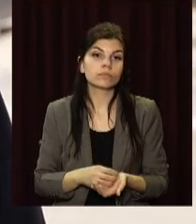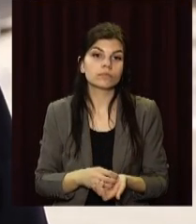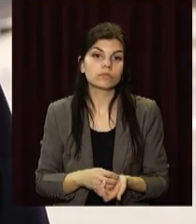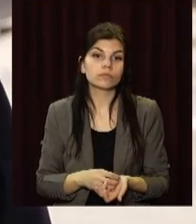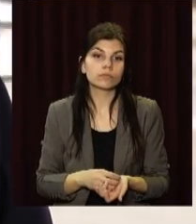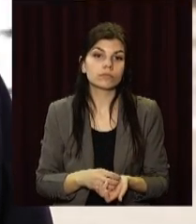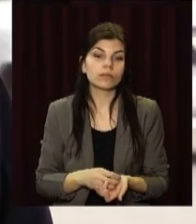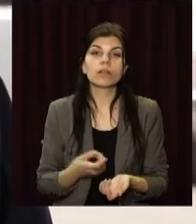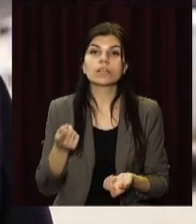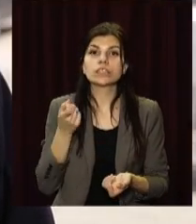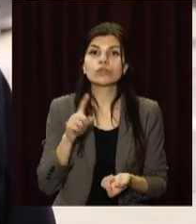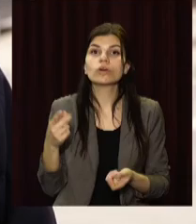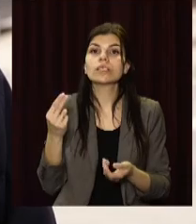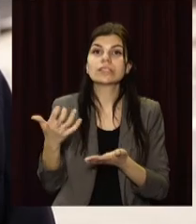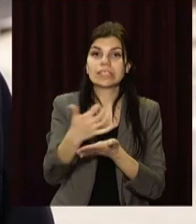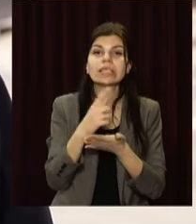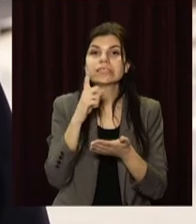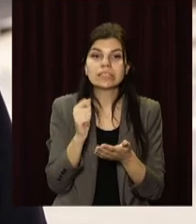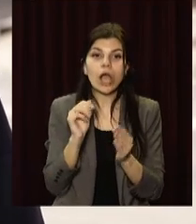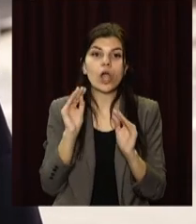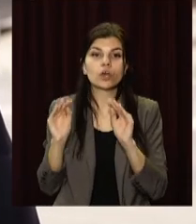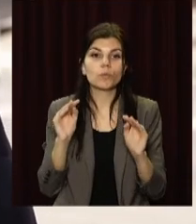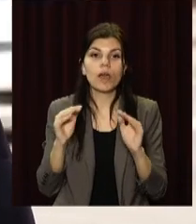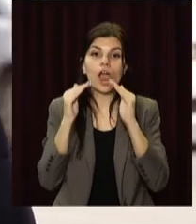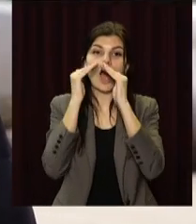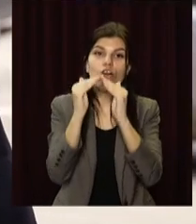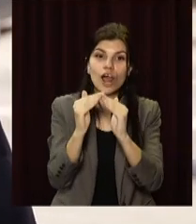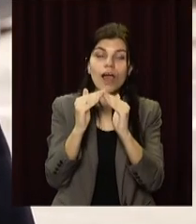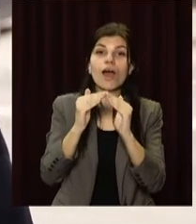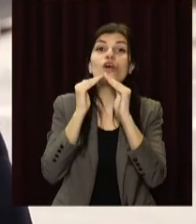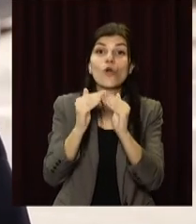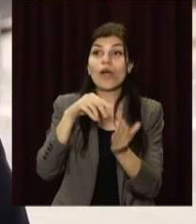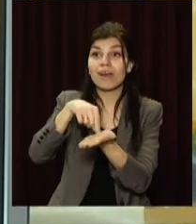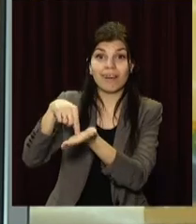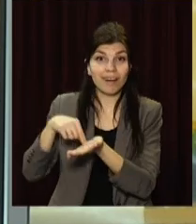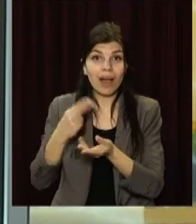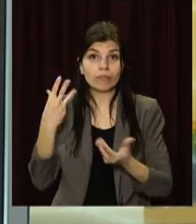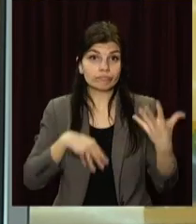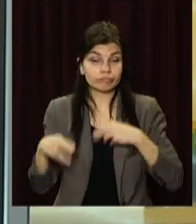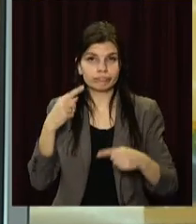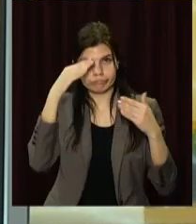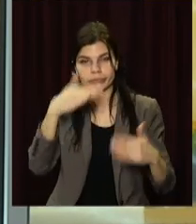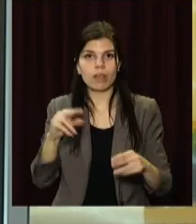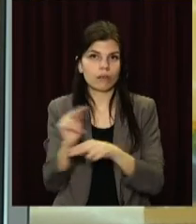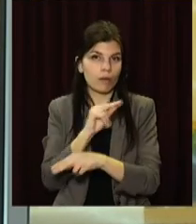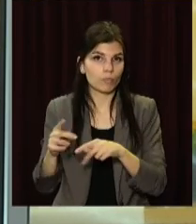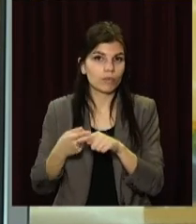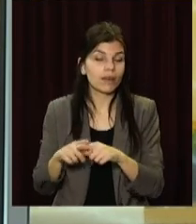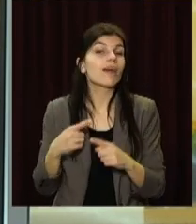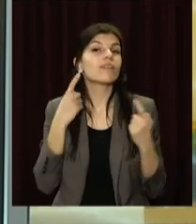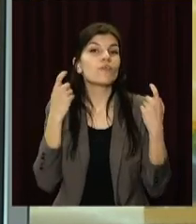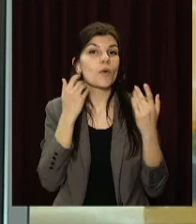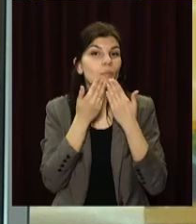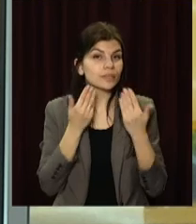собирание денег за размещение гаражей на территории города Днепр. Такою була остання інформація